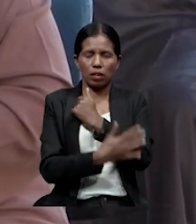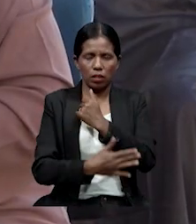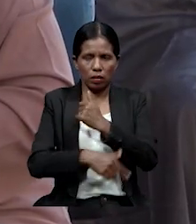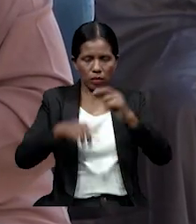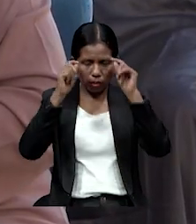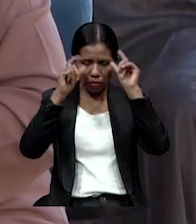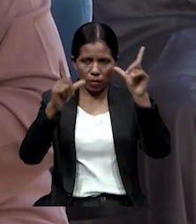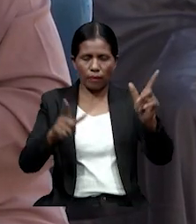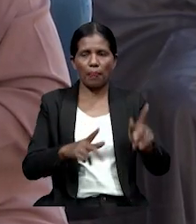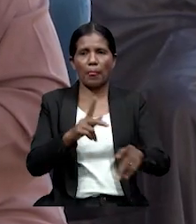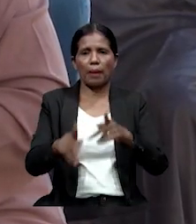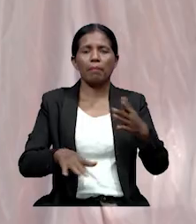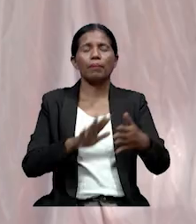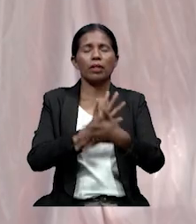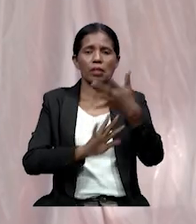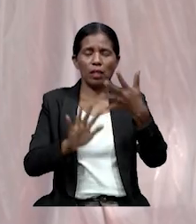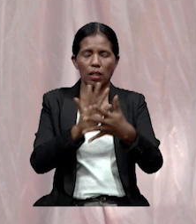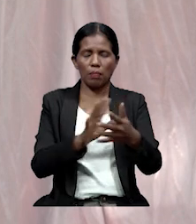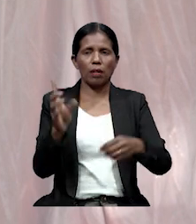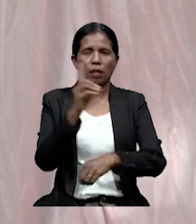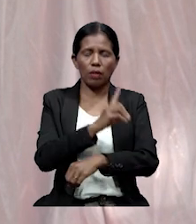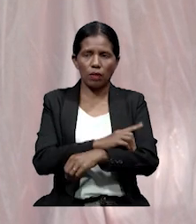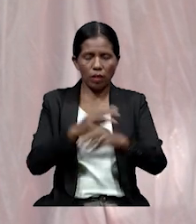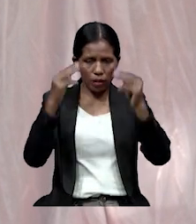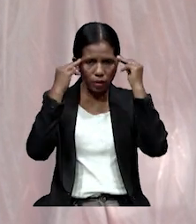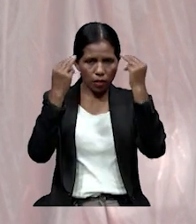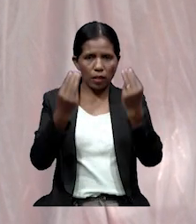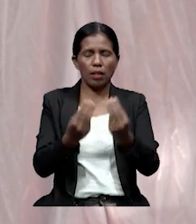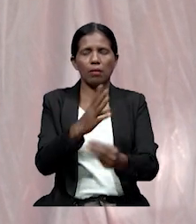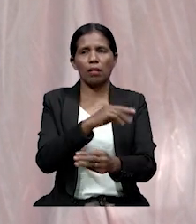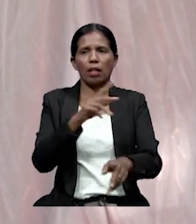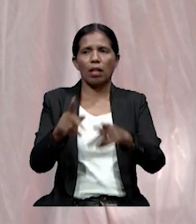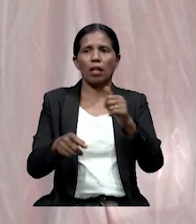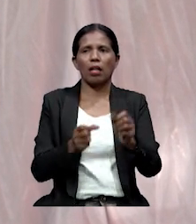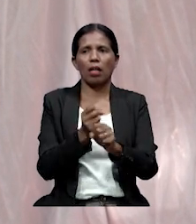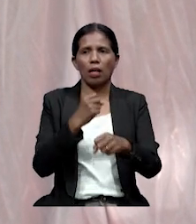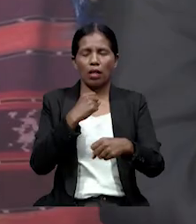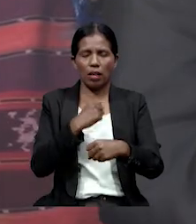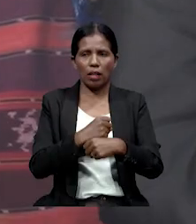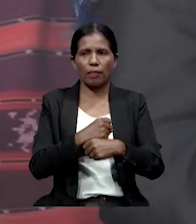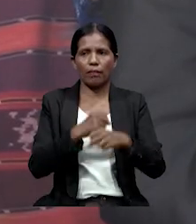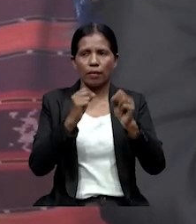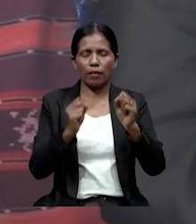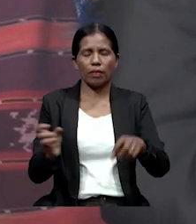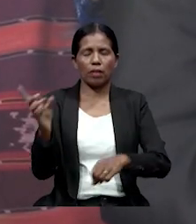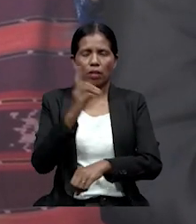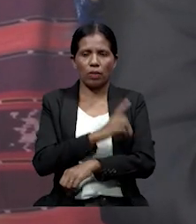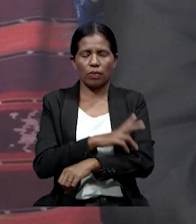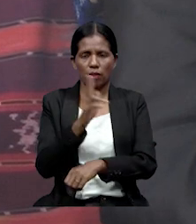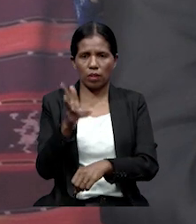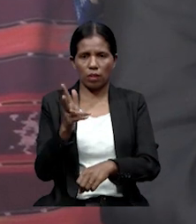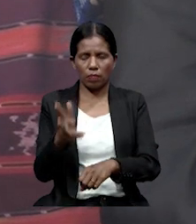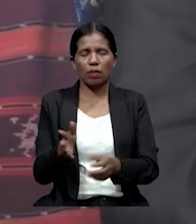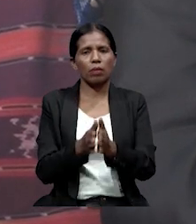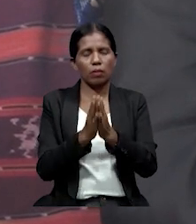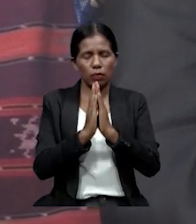komunidade muçulmano sira festeza Loron Idul Fitri, uluk nanain komunidade muçulmano sira halo zizum durante Loron tol nulu hodi